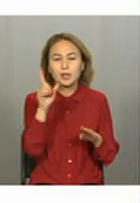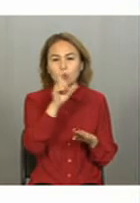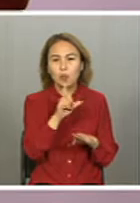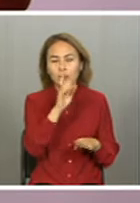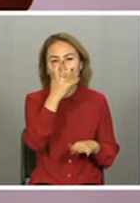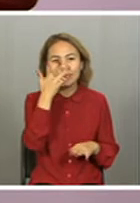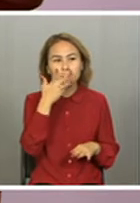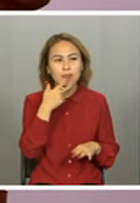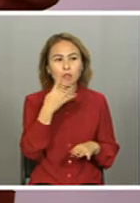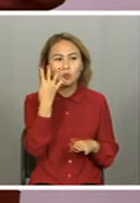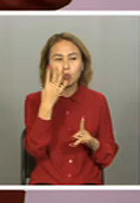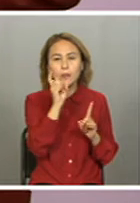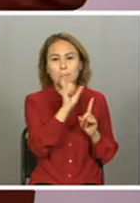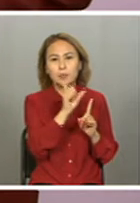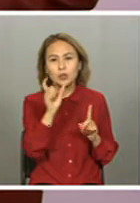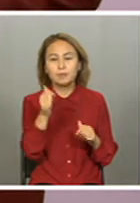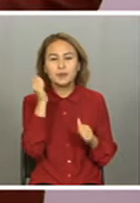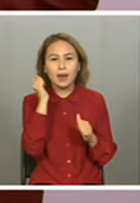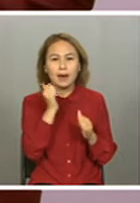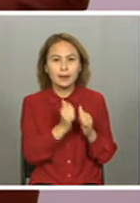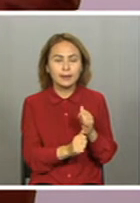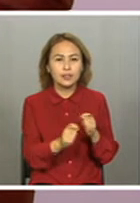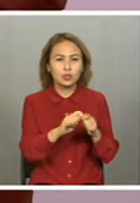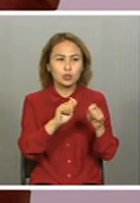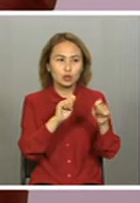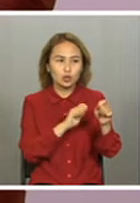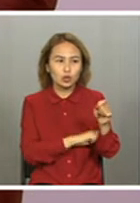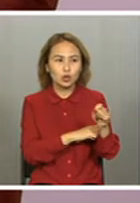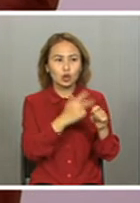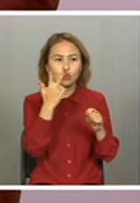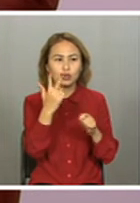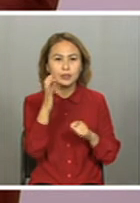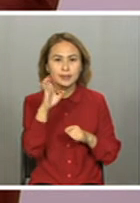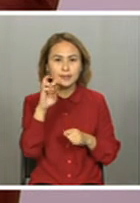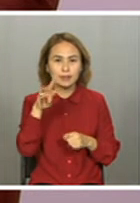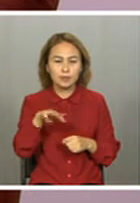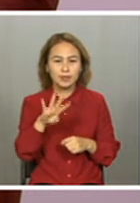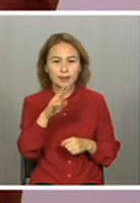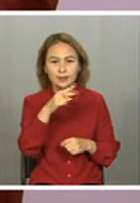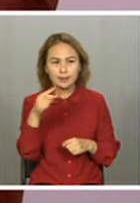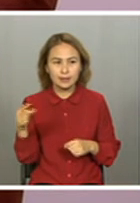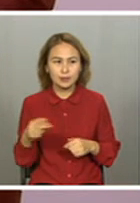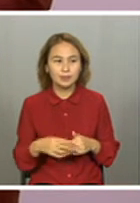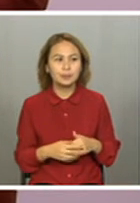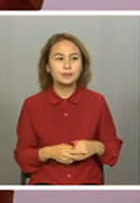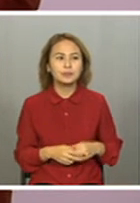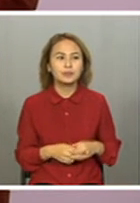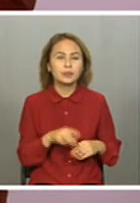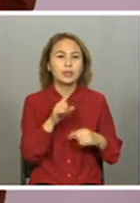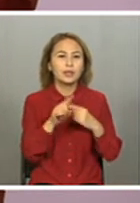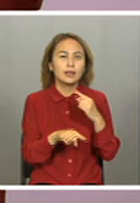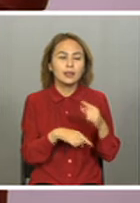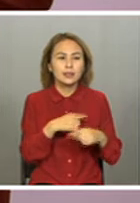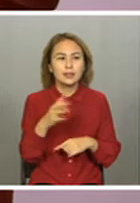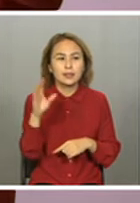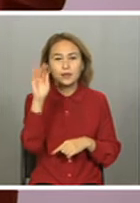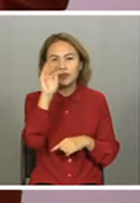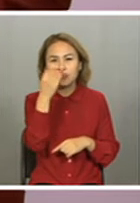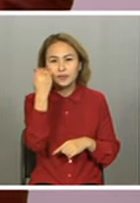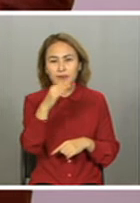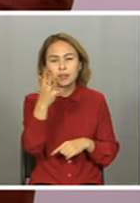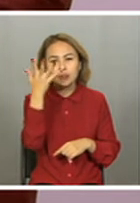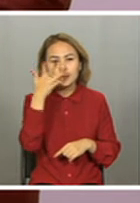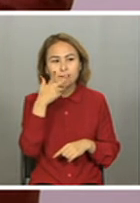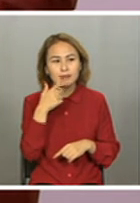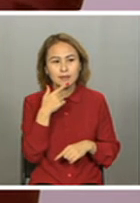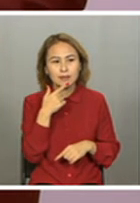4 бөлігінің әр қайсының ұзындығы 3 сантиметрге тең екен. Келесі күлгін түсті